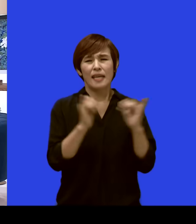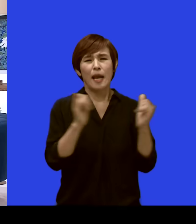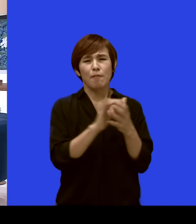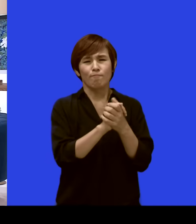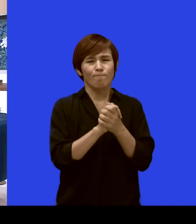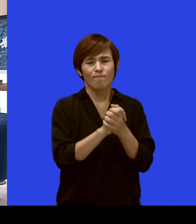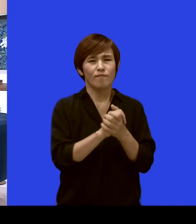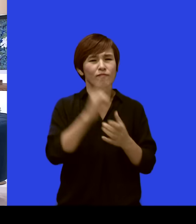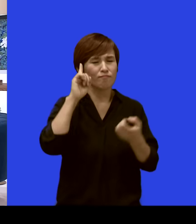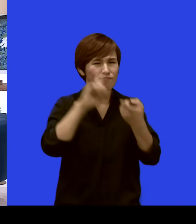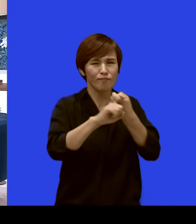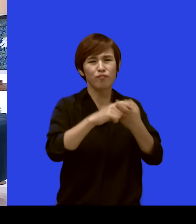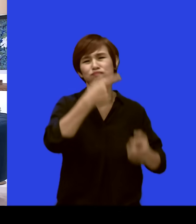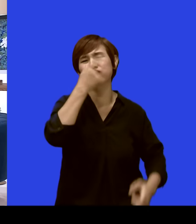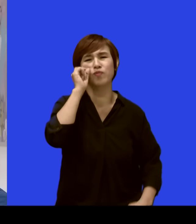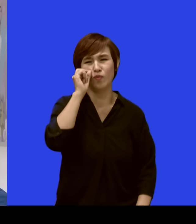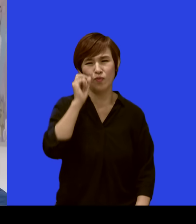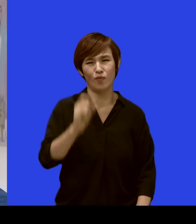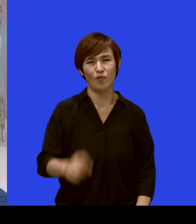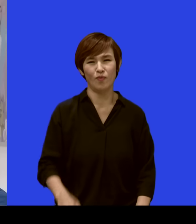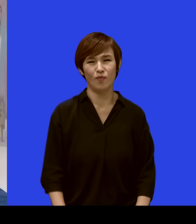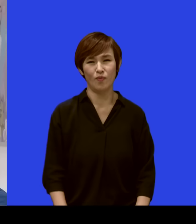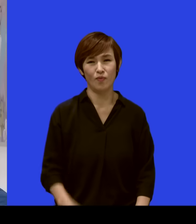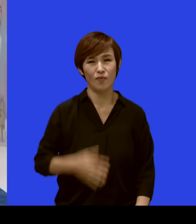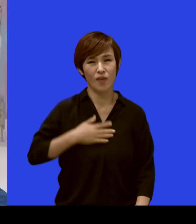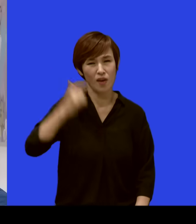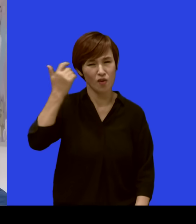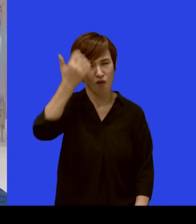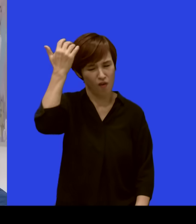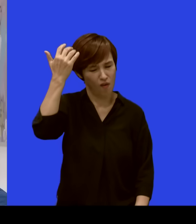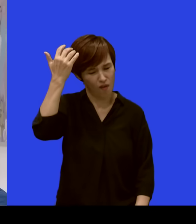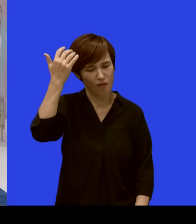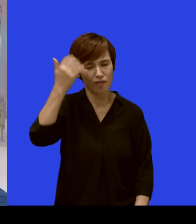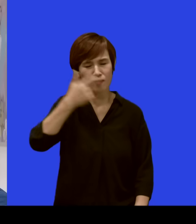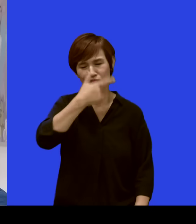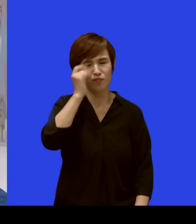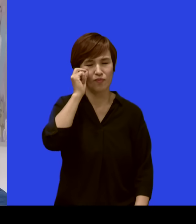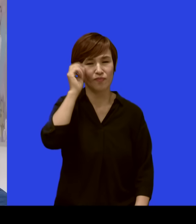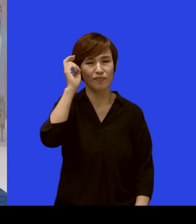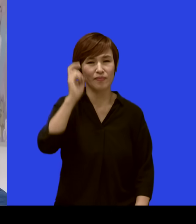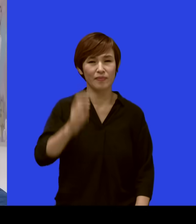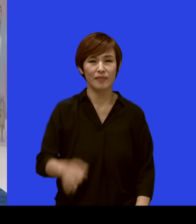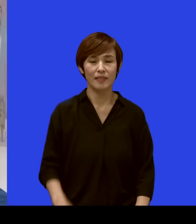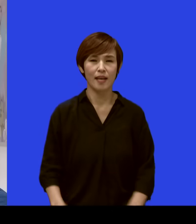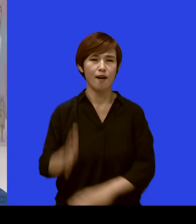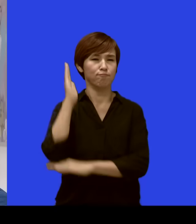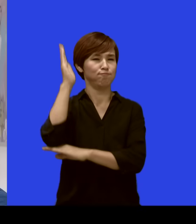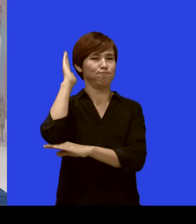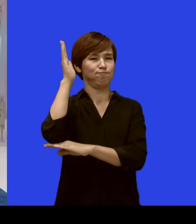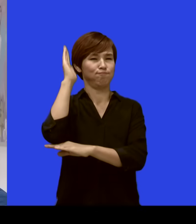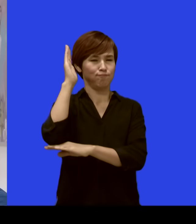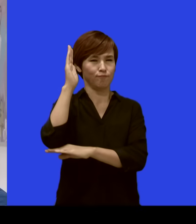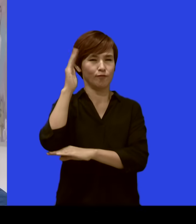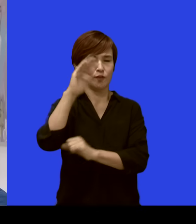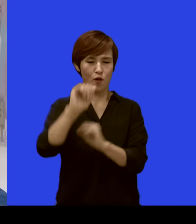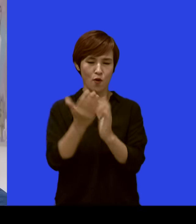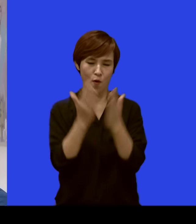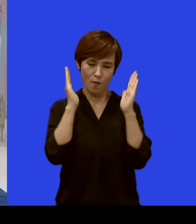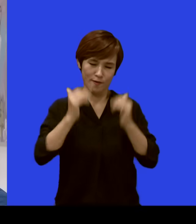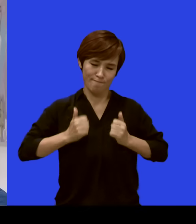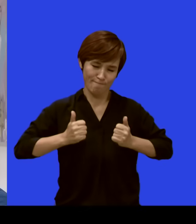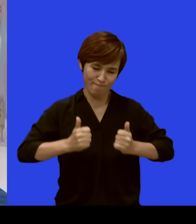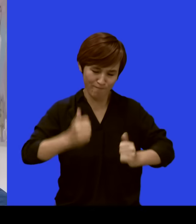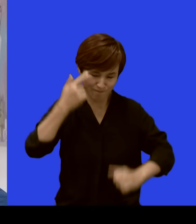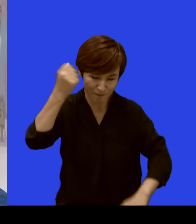관심이 부족한 것 같다고 얘기도 하고 그다음에 제가 영적으로 부족했겠죠. 그러니까 나는 설교를 열심히 하고 성경 공부 열심히 하면 교회가 될